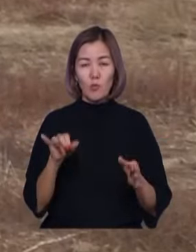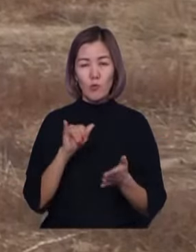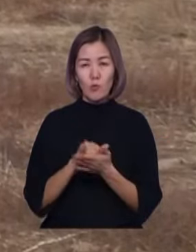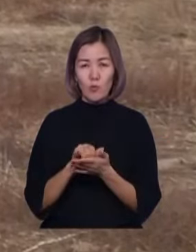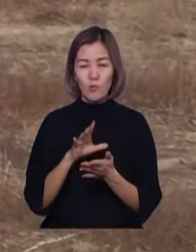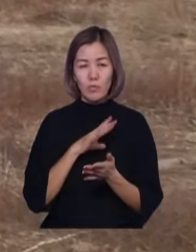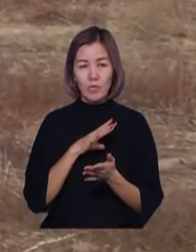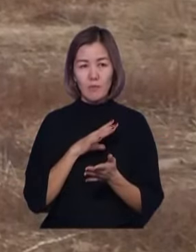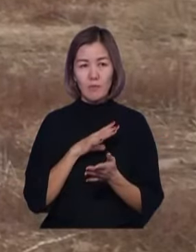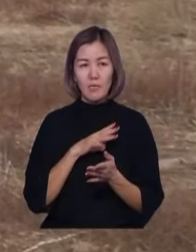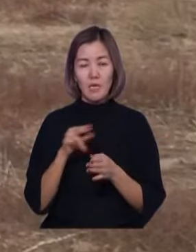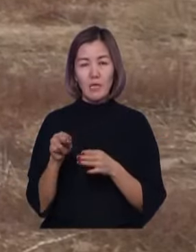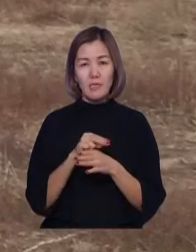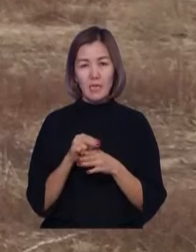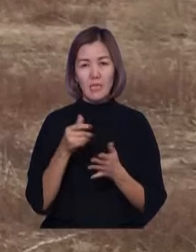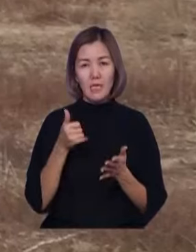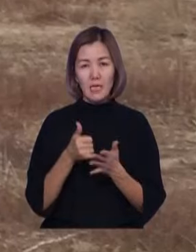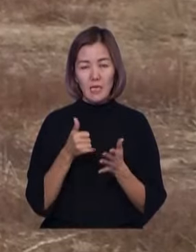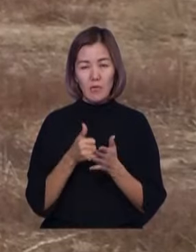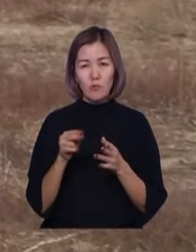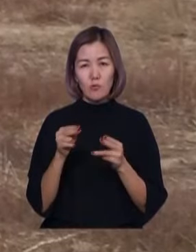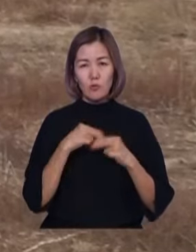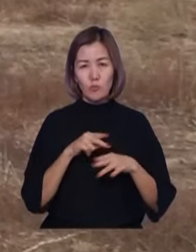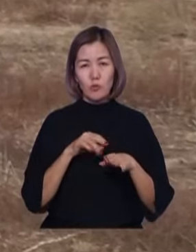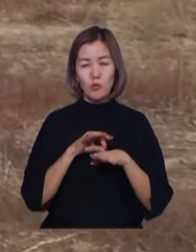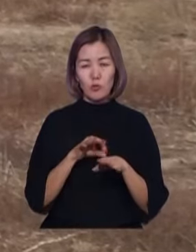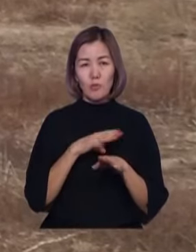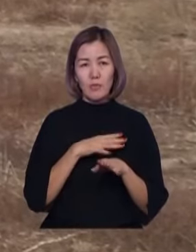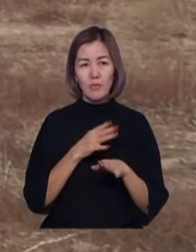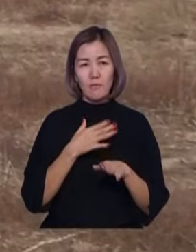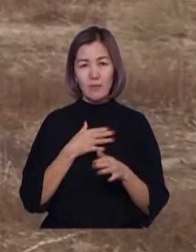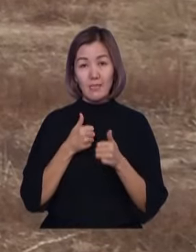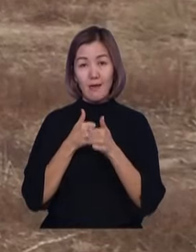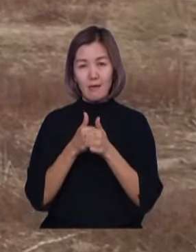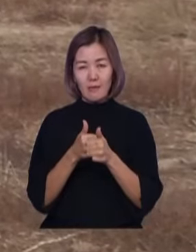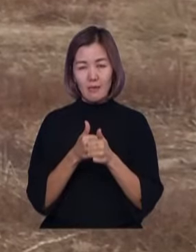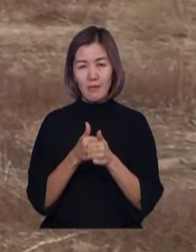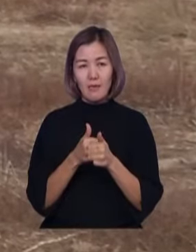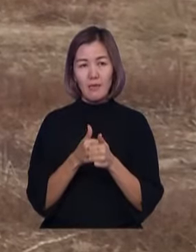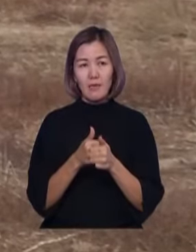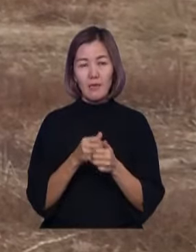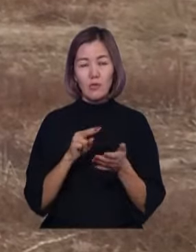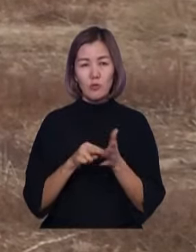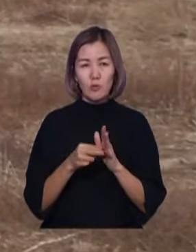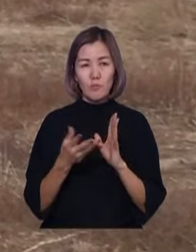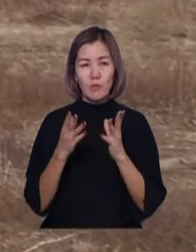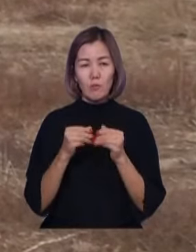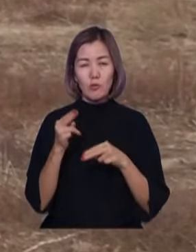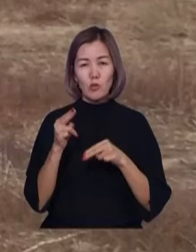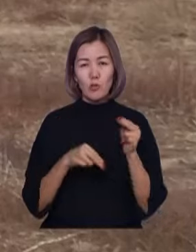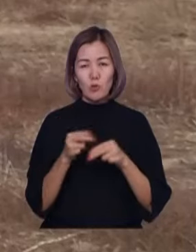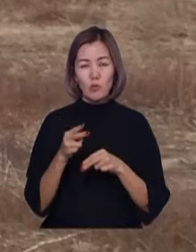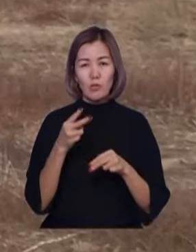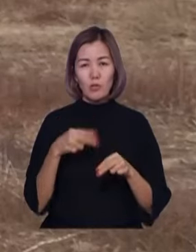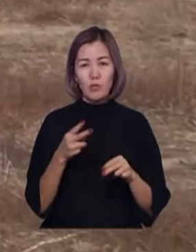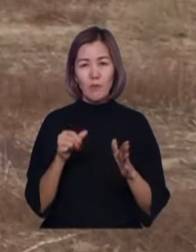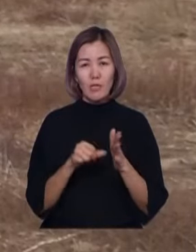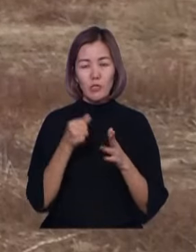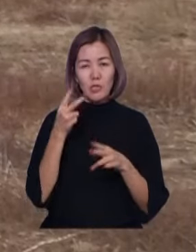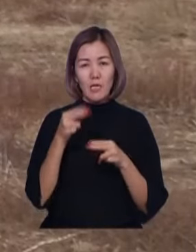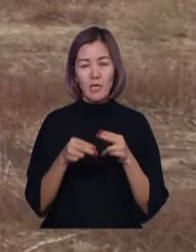жатырмыз. Дәнекерлеу жұмыстары да қызу жүріп жатыр. Біз арттарынан келе жатырмыз. Негізі жоспар бойынша құрылыс жұмыстарын 2026